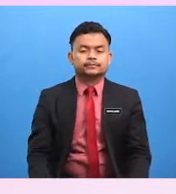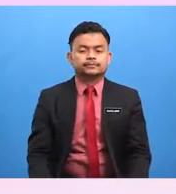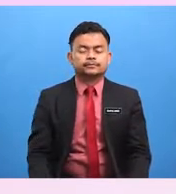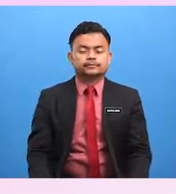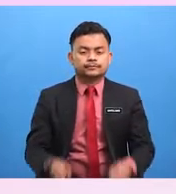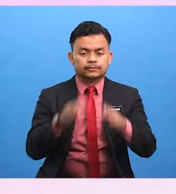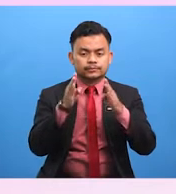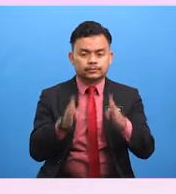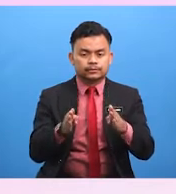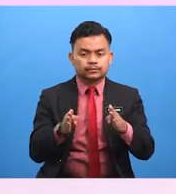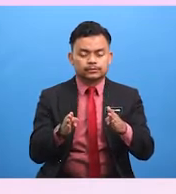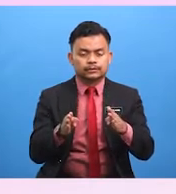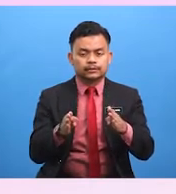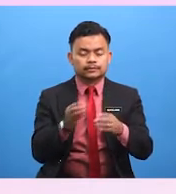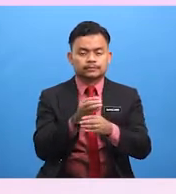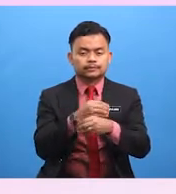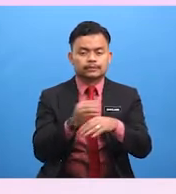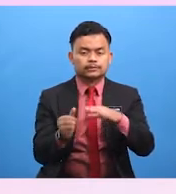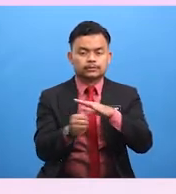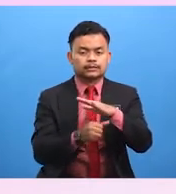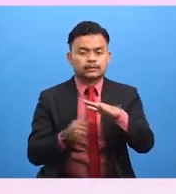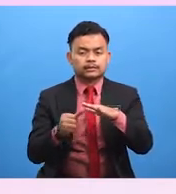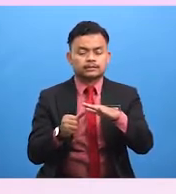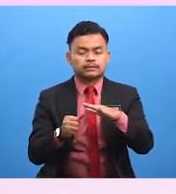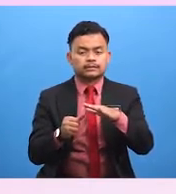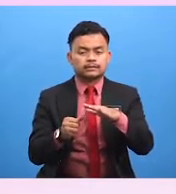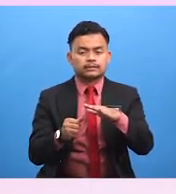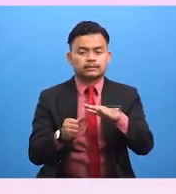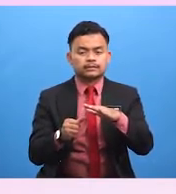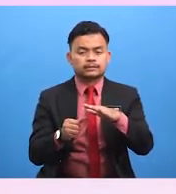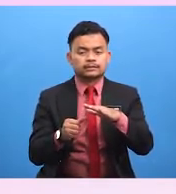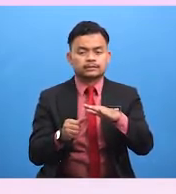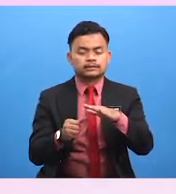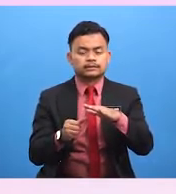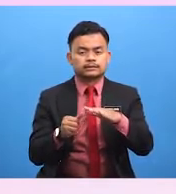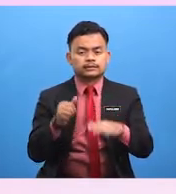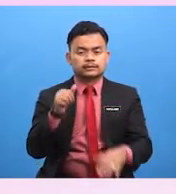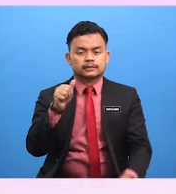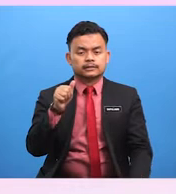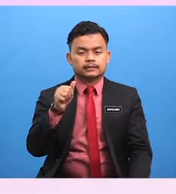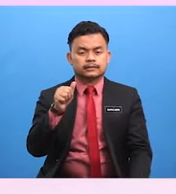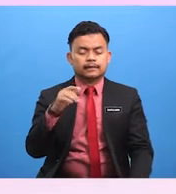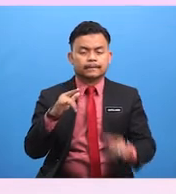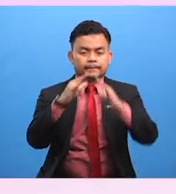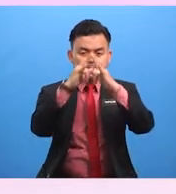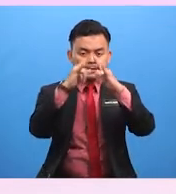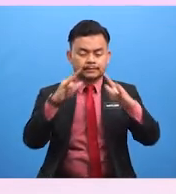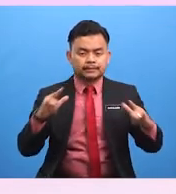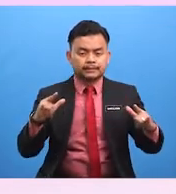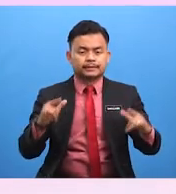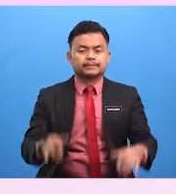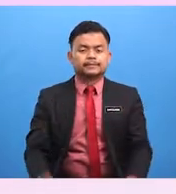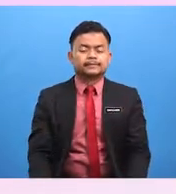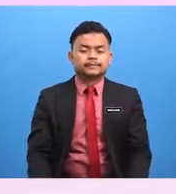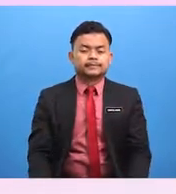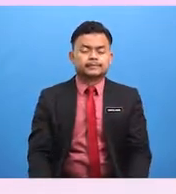Bongkah bentuk asas bagi objek A ialah piramid. Sementara bongkah bentuk asas